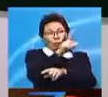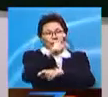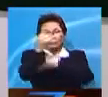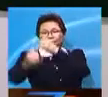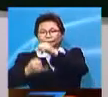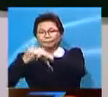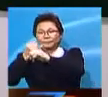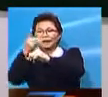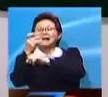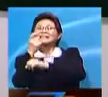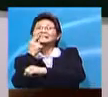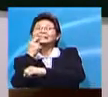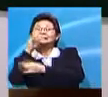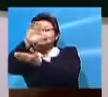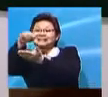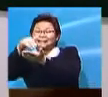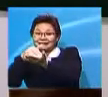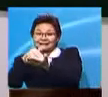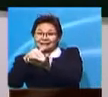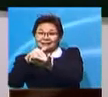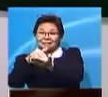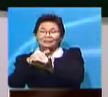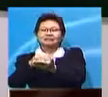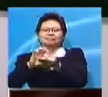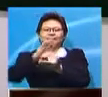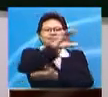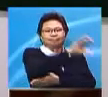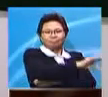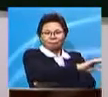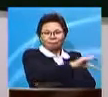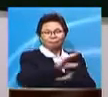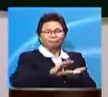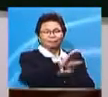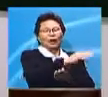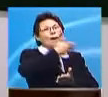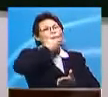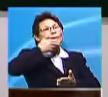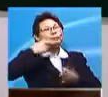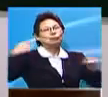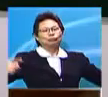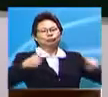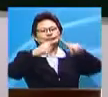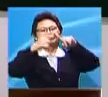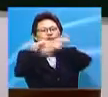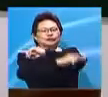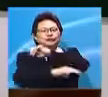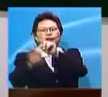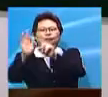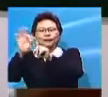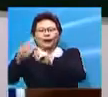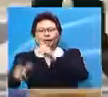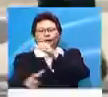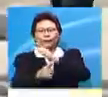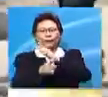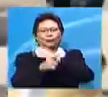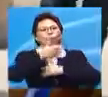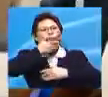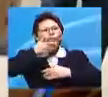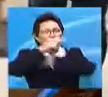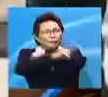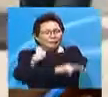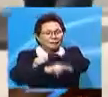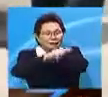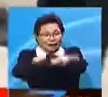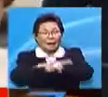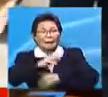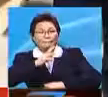International dental center kliidc diserahkan oleh pemuda umno negeri menurut penolong setiausaha Pemuda Negeri Ifan